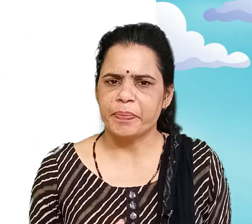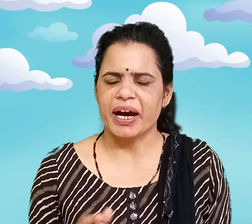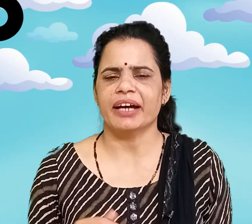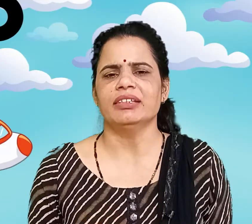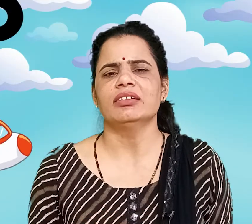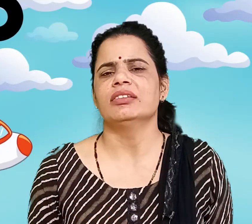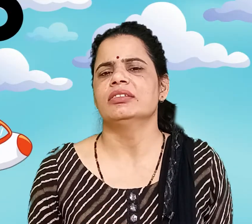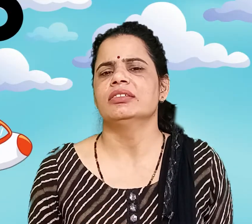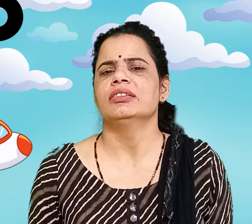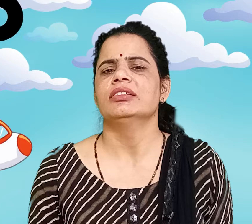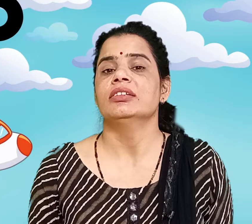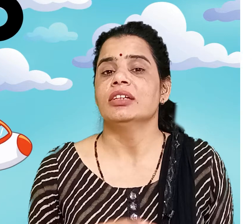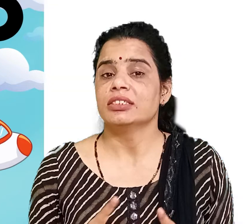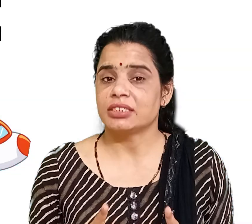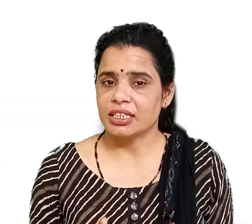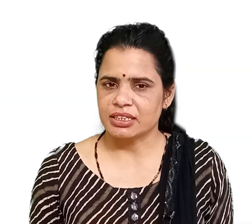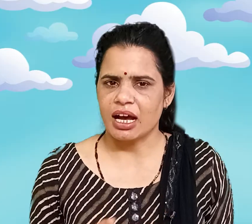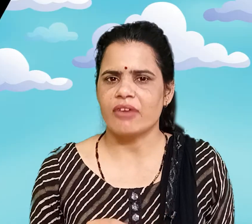56,